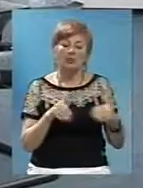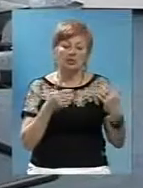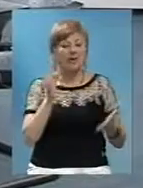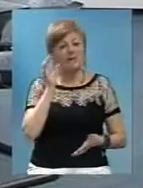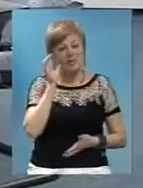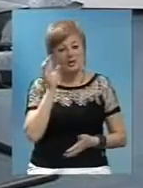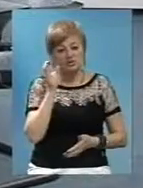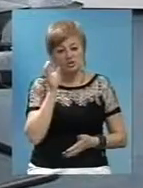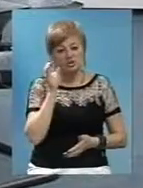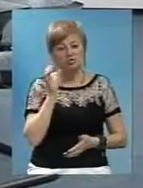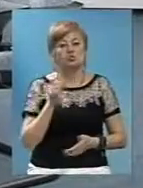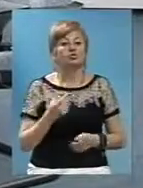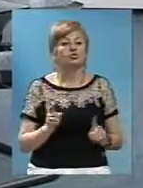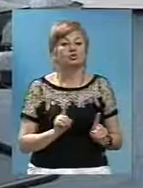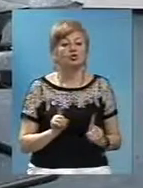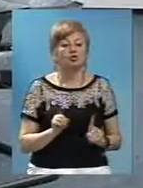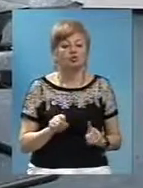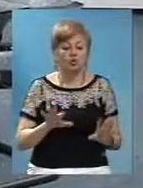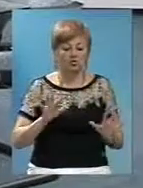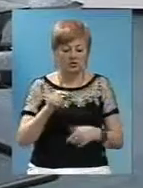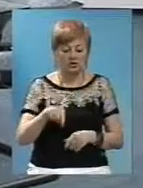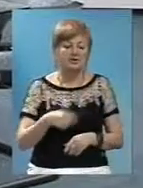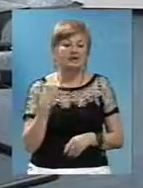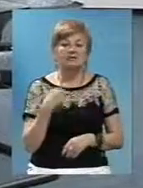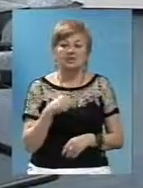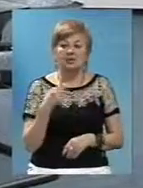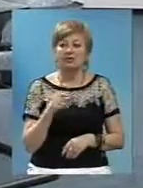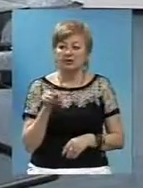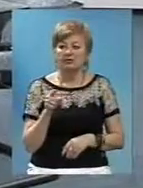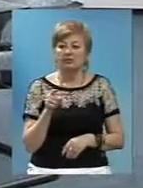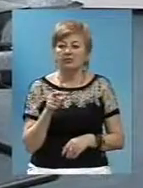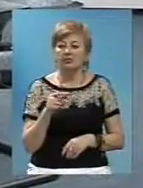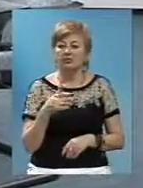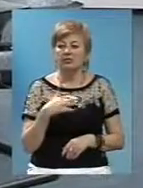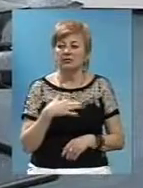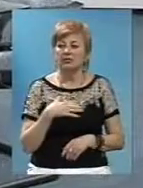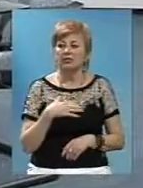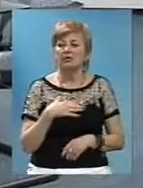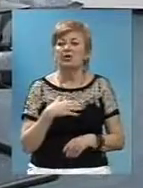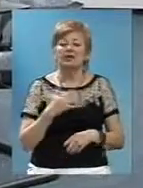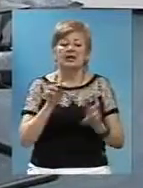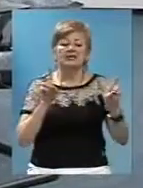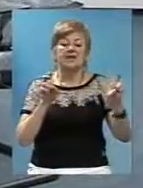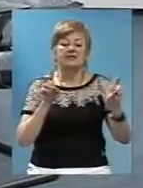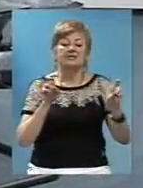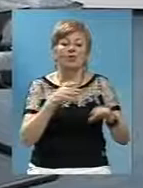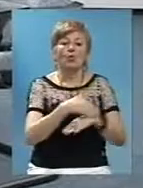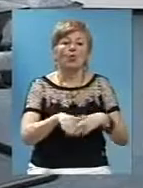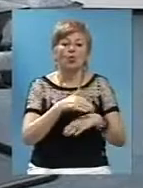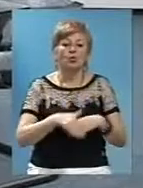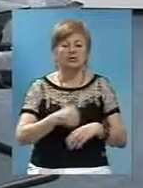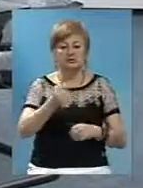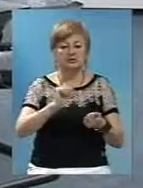трохи оцих ілюстрацій того, що стосується Запоріжжя, Запорізької губернії. Ви маєте на увазі назви вулиць? Назви вулиць і постаменти